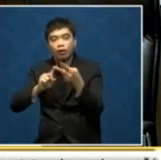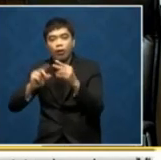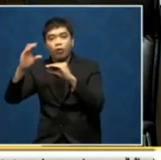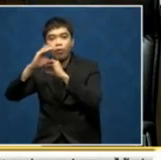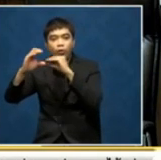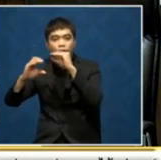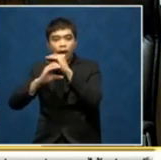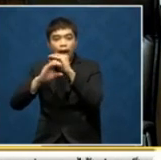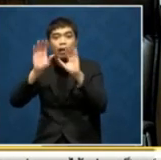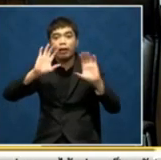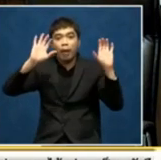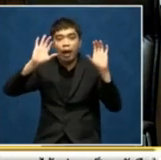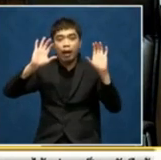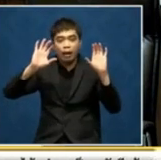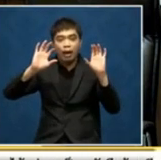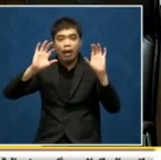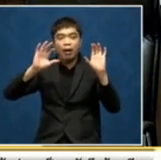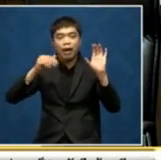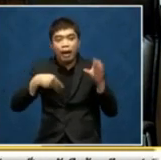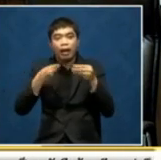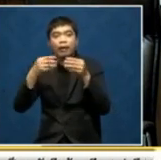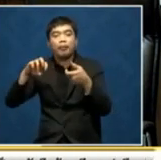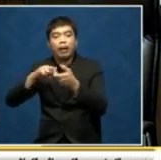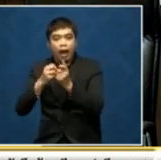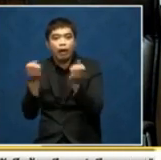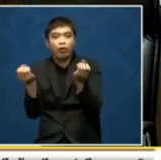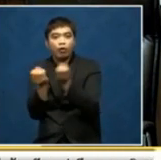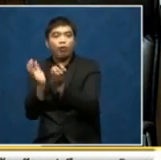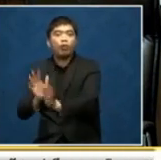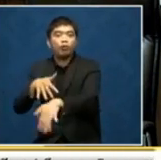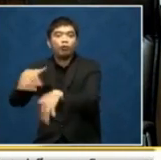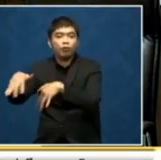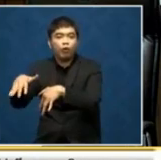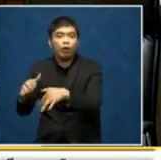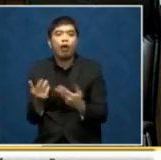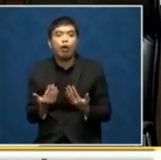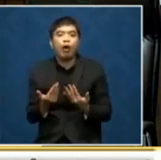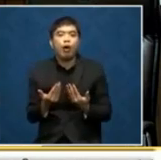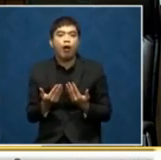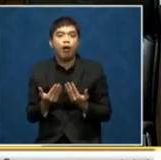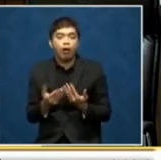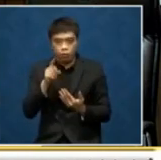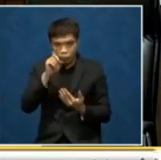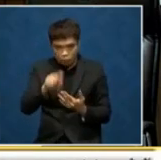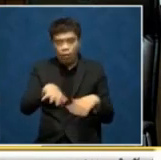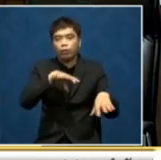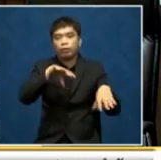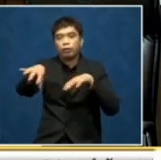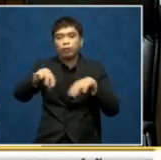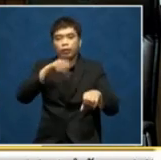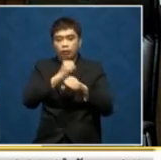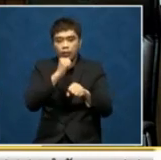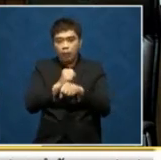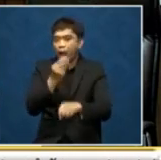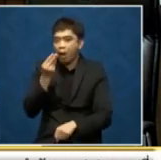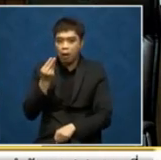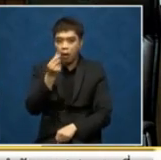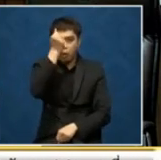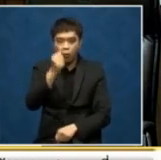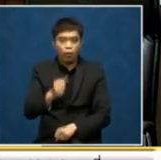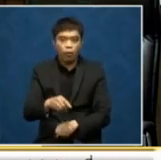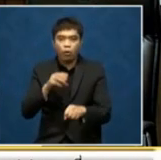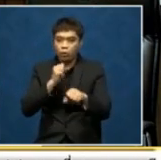ชาวบ้านเดือดร้อนนะครับมันก็ไม่มีการแก้ไขนะครับเพราะฉะนั้นถึงเวลานะที่เราจะต้องมีการดำเนินงานให้เกิดการทำงานแบบเชิง